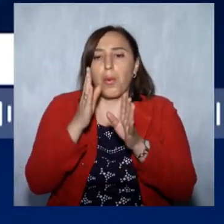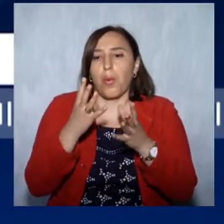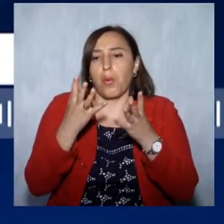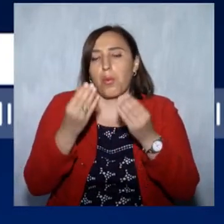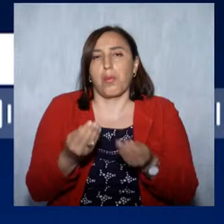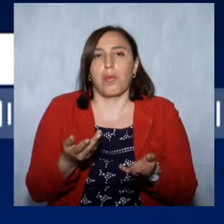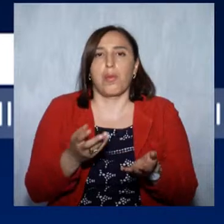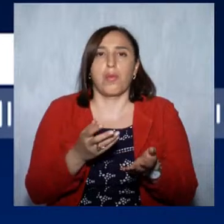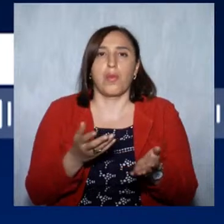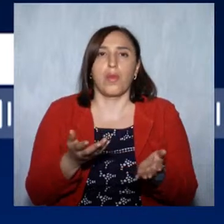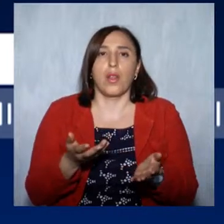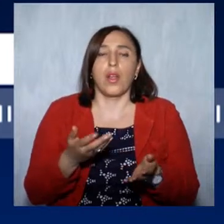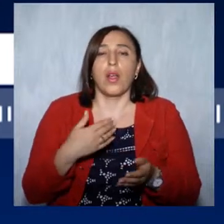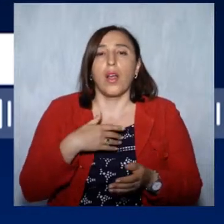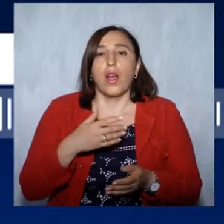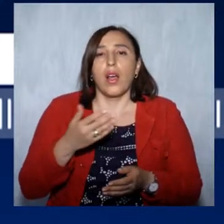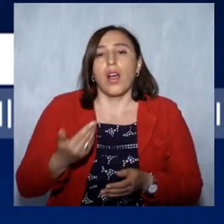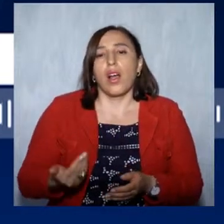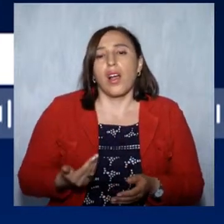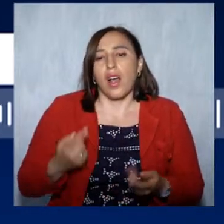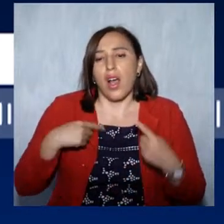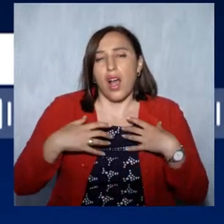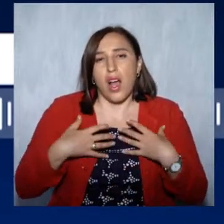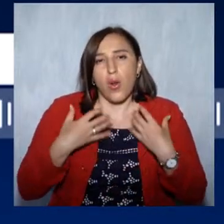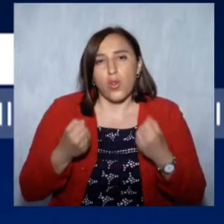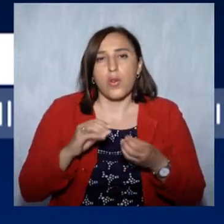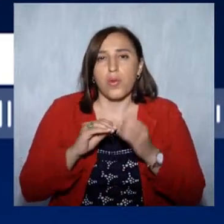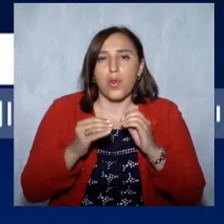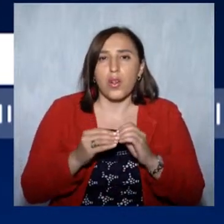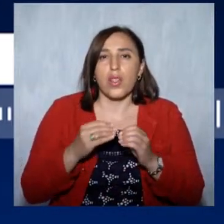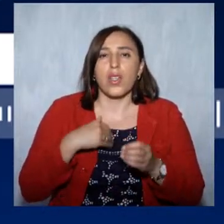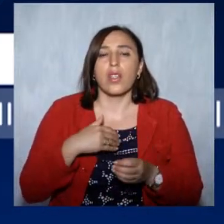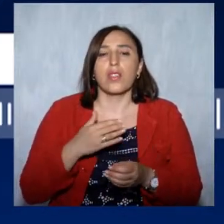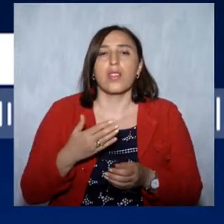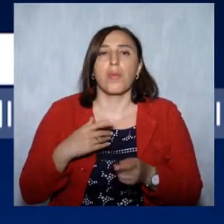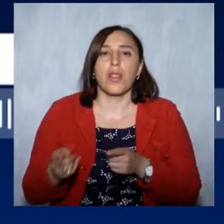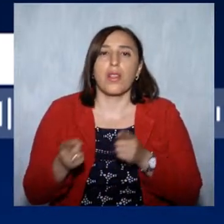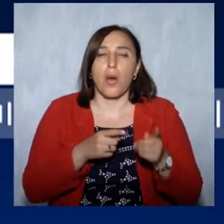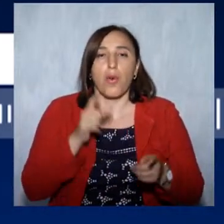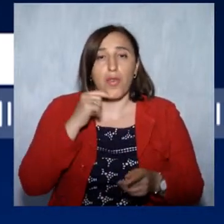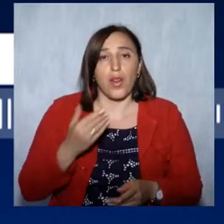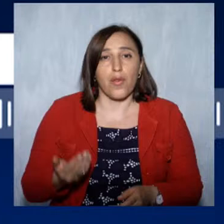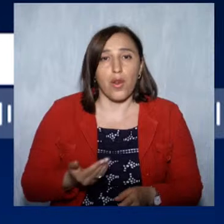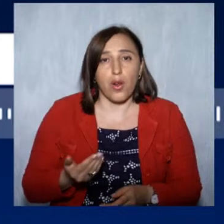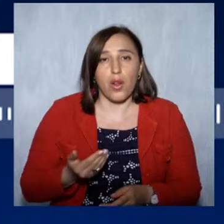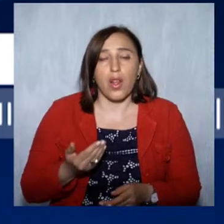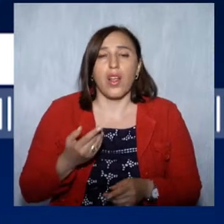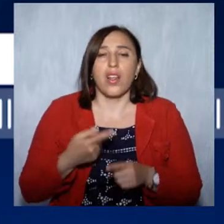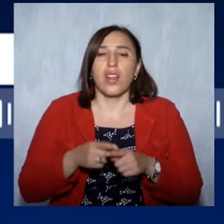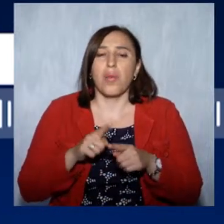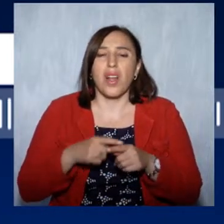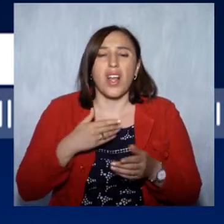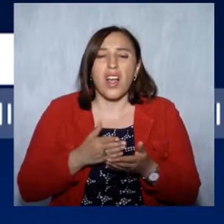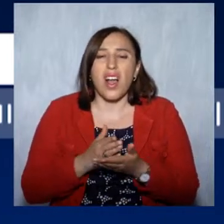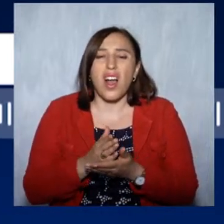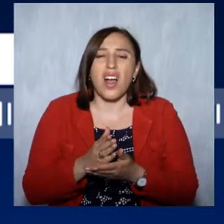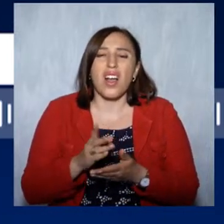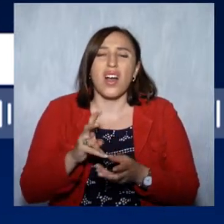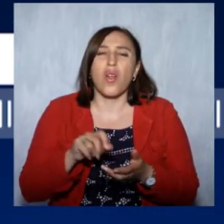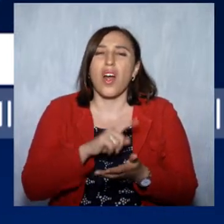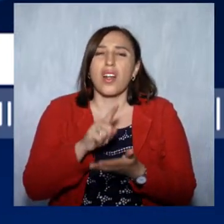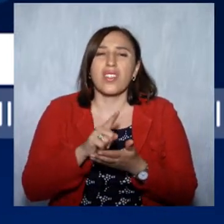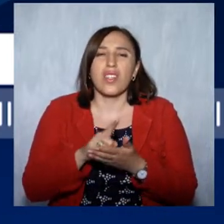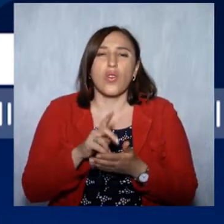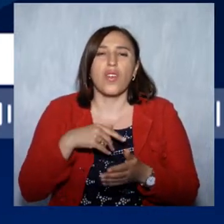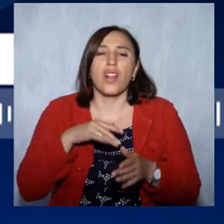մի քիչ առողջական, եւ համայնքապետ քաղաքից տեղափոխվել եմ դեպի Երևան ու ասեցի եմ ուզում քաղաքականությամբ զբաղվել, իսկ